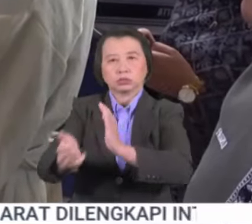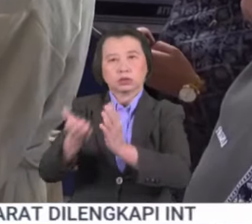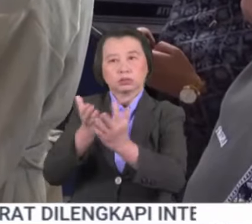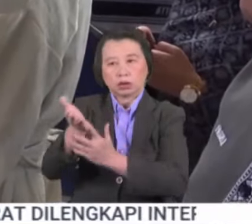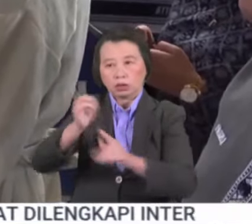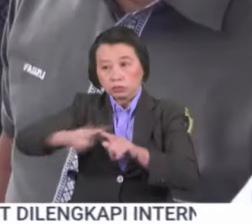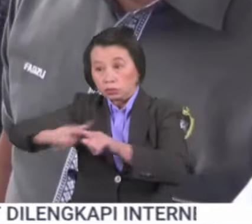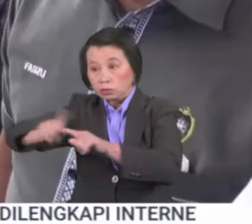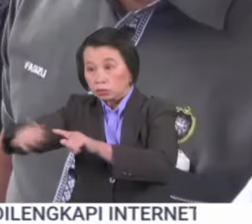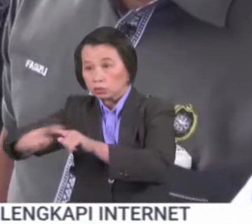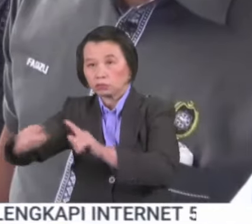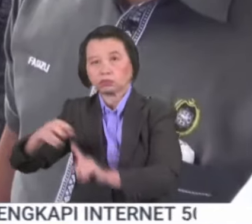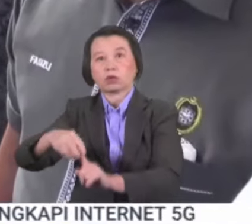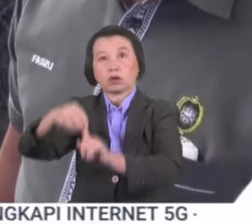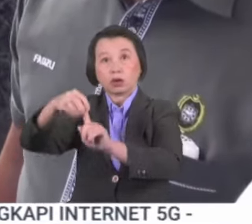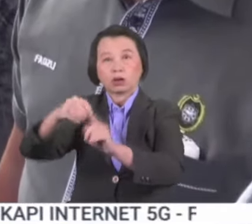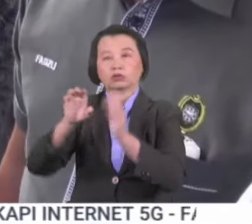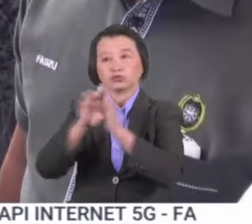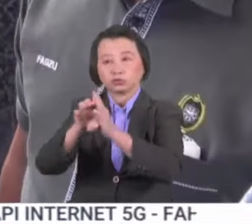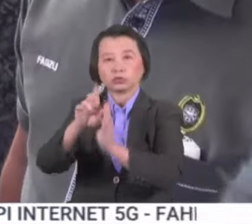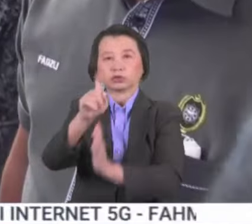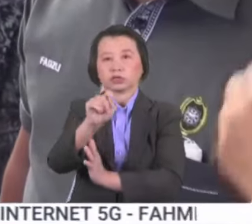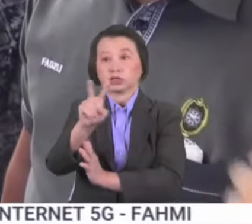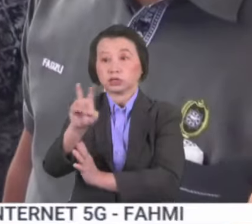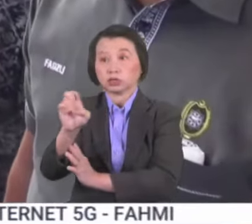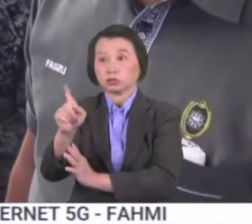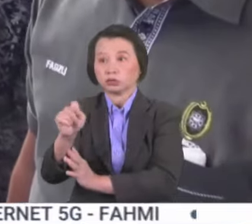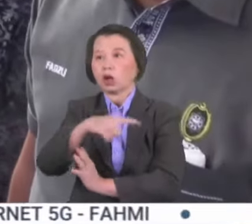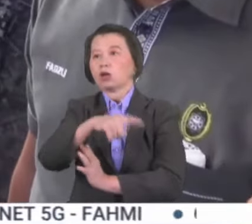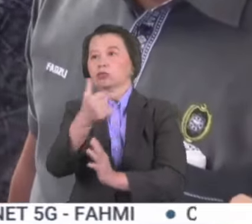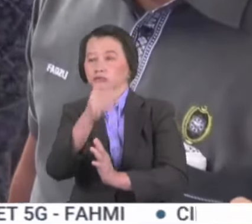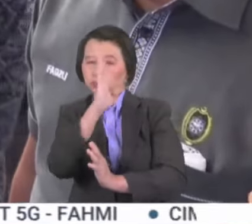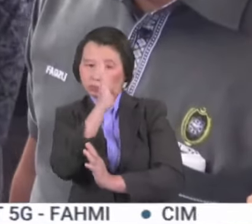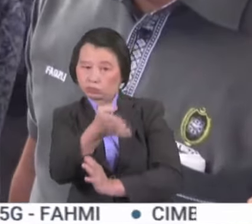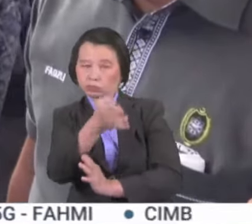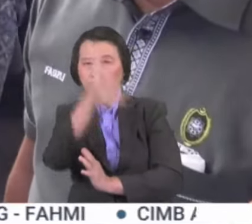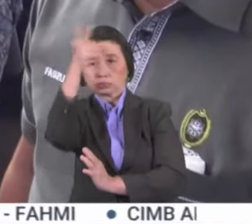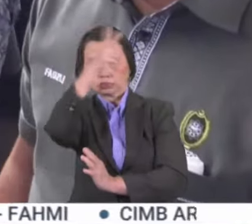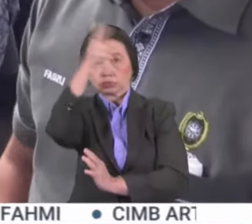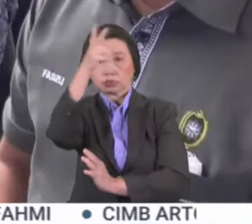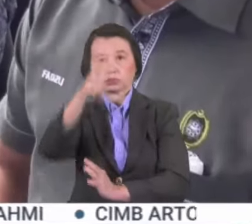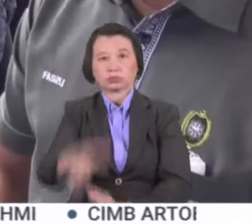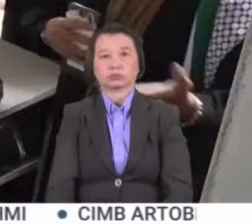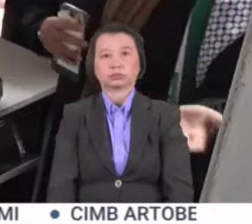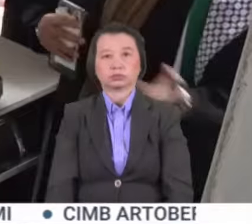menerusi pelbagai tawaran khusus seperti TVET yang kini menjadi fokus kerajaan.